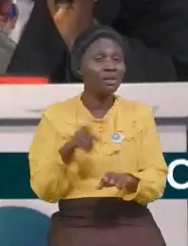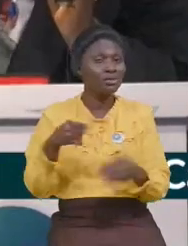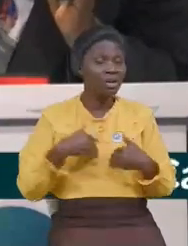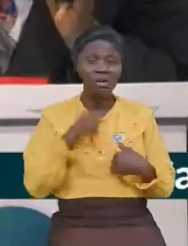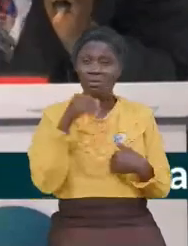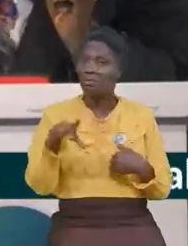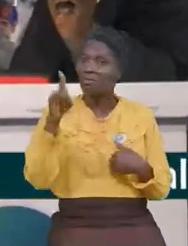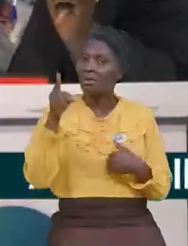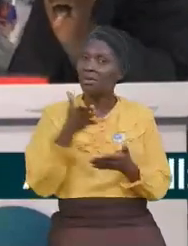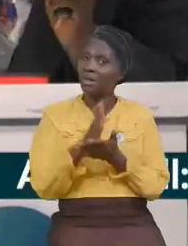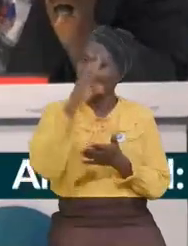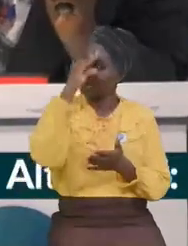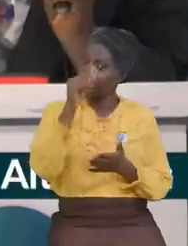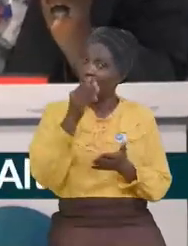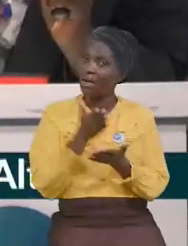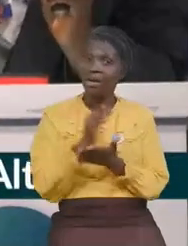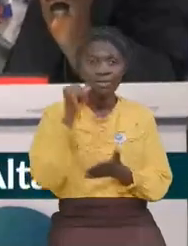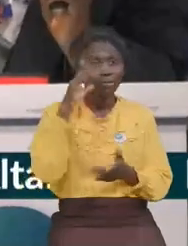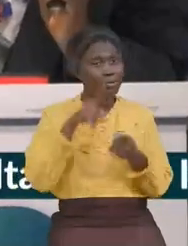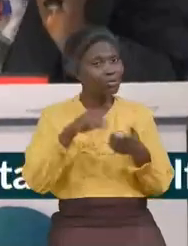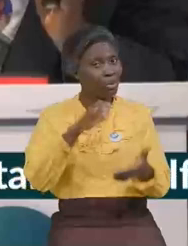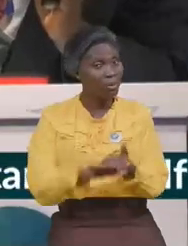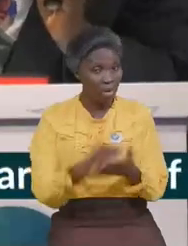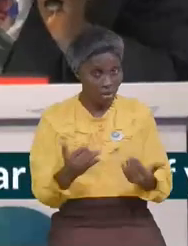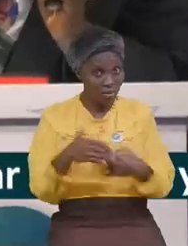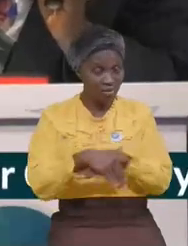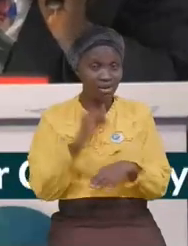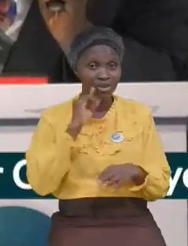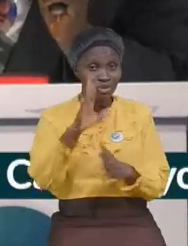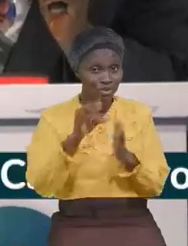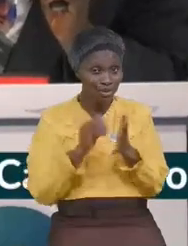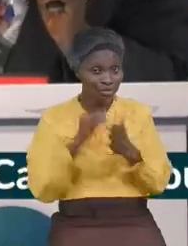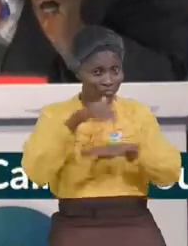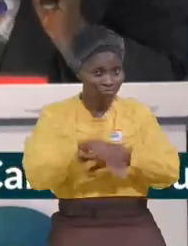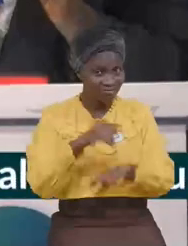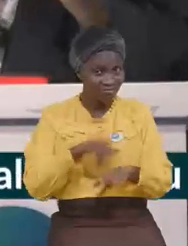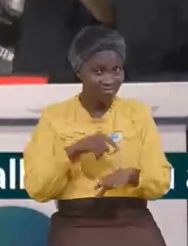femme. Cette nuit, ce soir, c'est pour vous.